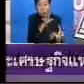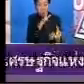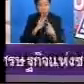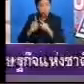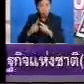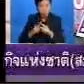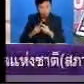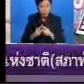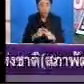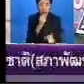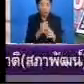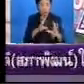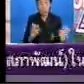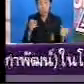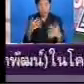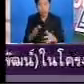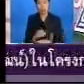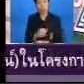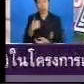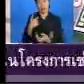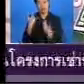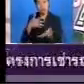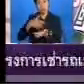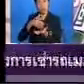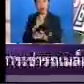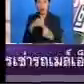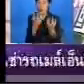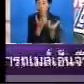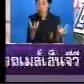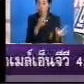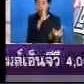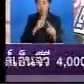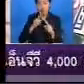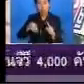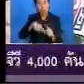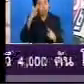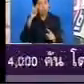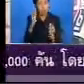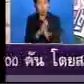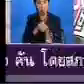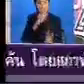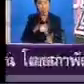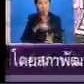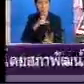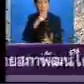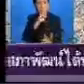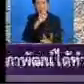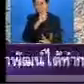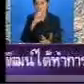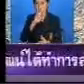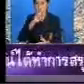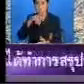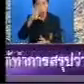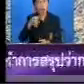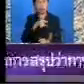รัพย์สินทางปัญญานะครับว่าของกลางที่ทำลายในครั้งนี้นะฮะมีจำนวนทั้งสิ้นครับ 1,265 คดีมีของกลาง